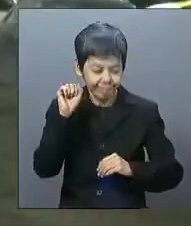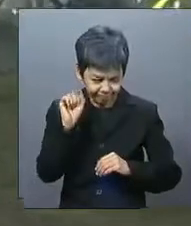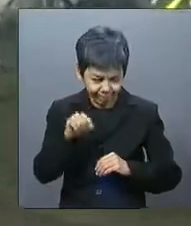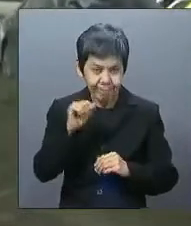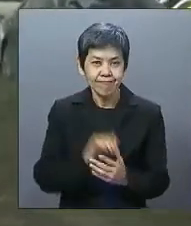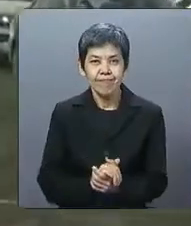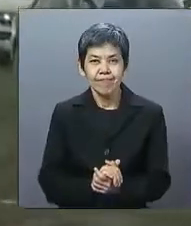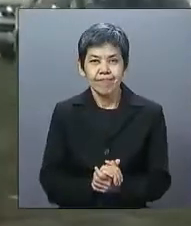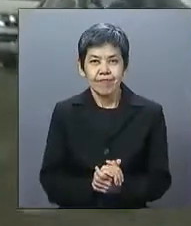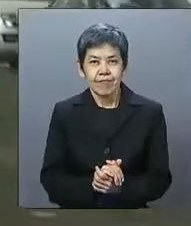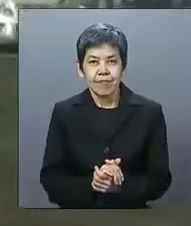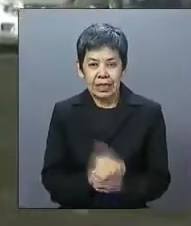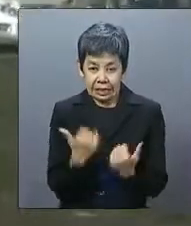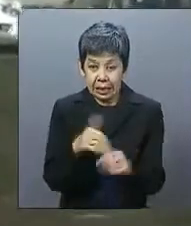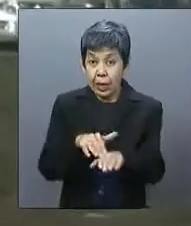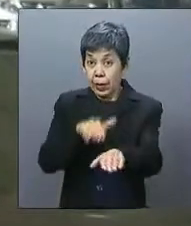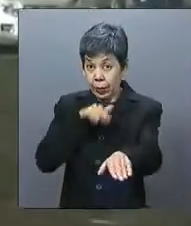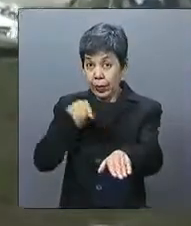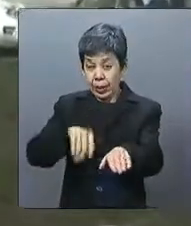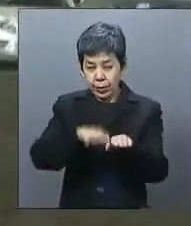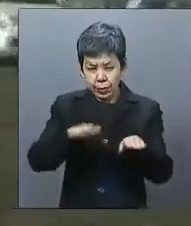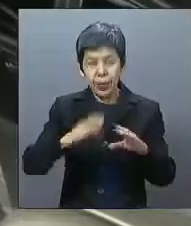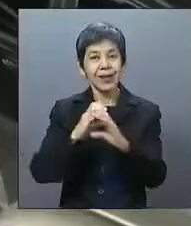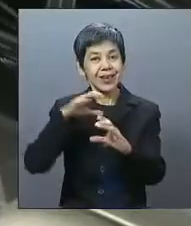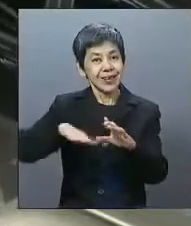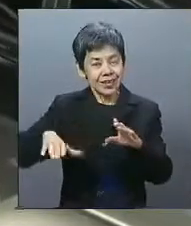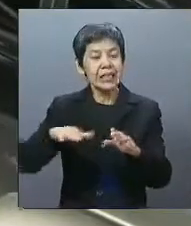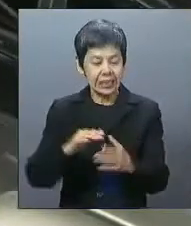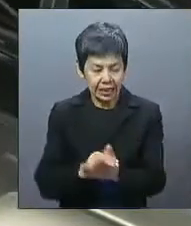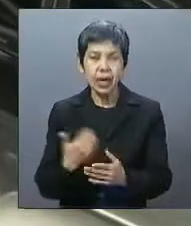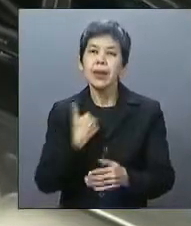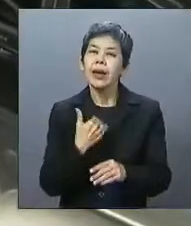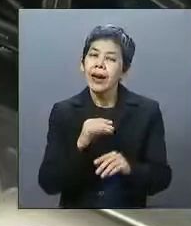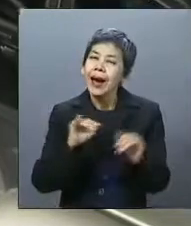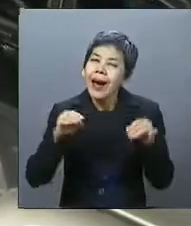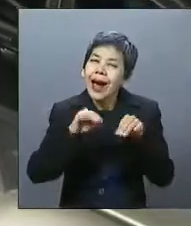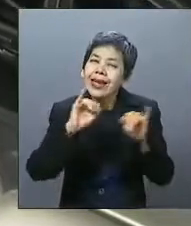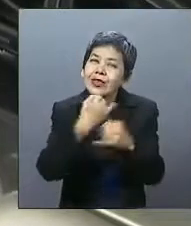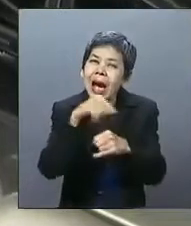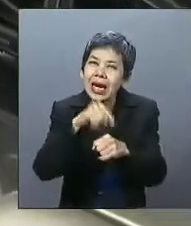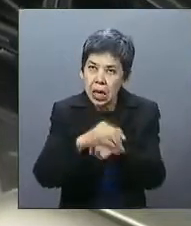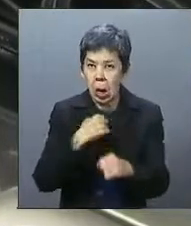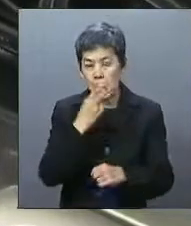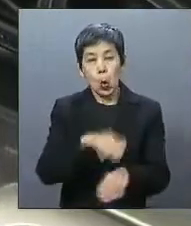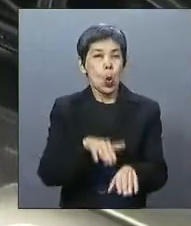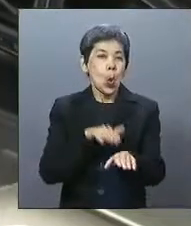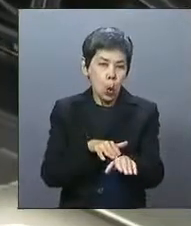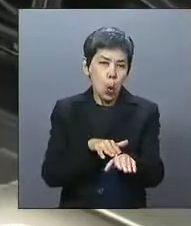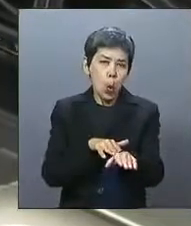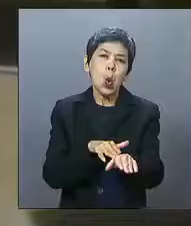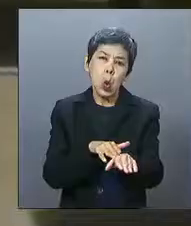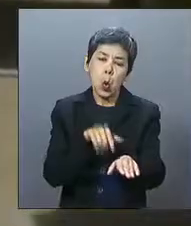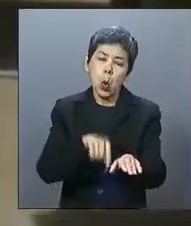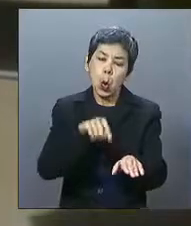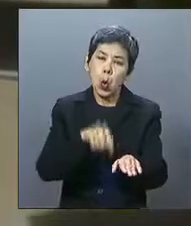ส่วนสภาพการจราจรโดยรอบสถานีขนส่งผู้โดยสารหมอชิด2นะครับถนนกำแพงเพชร2วันนี้ค่อนข้างมีรถสะสมตั้งแต่บริเวณพื้น